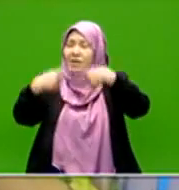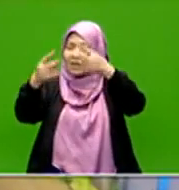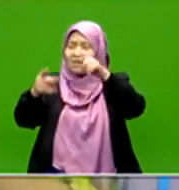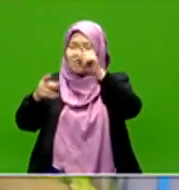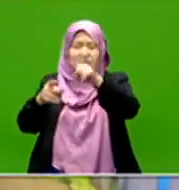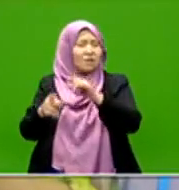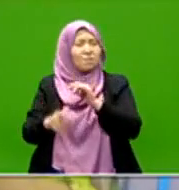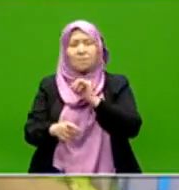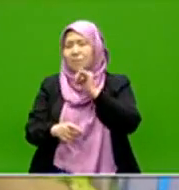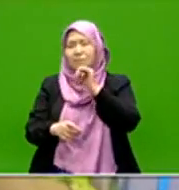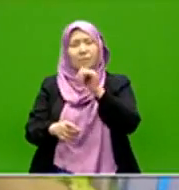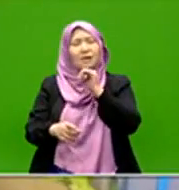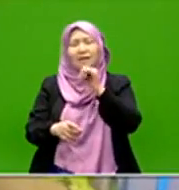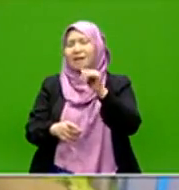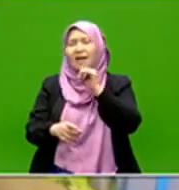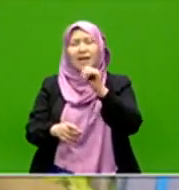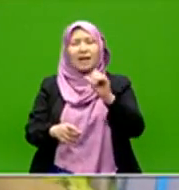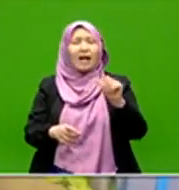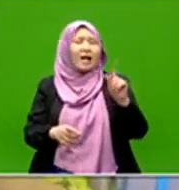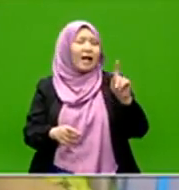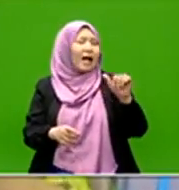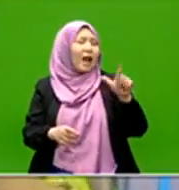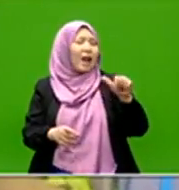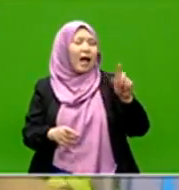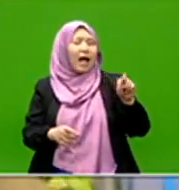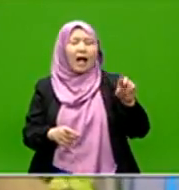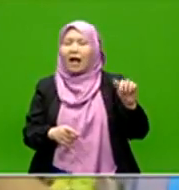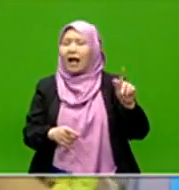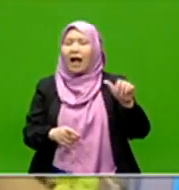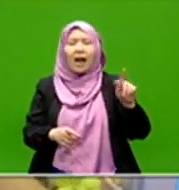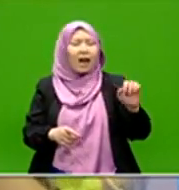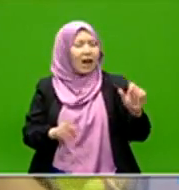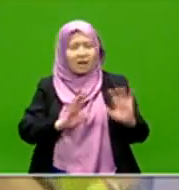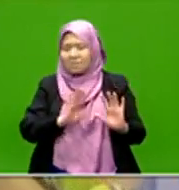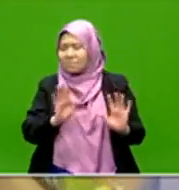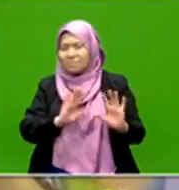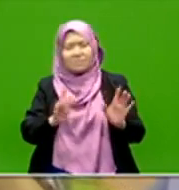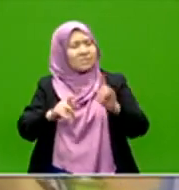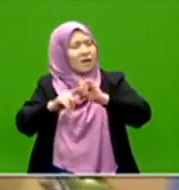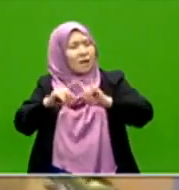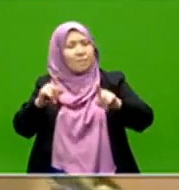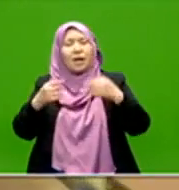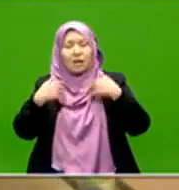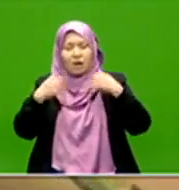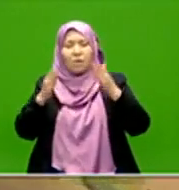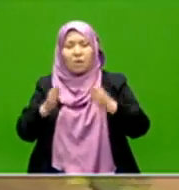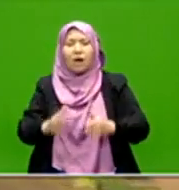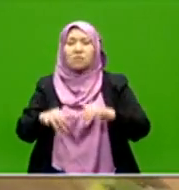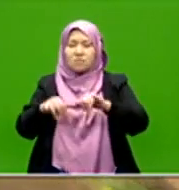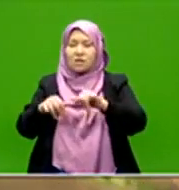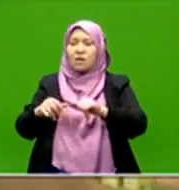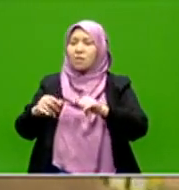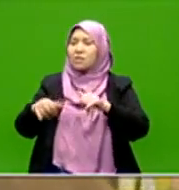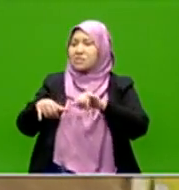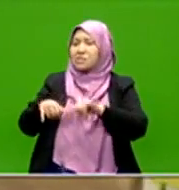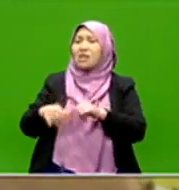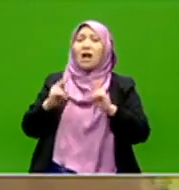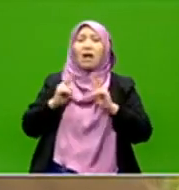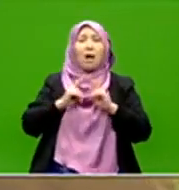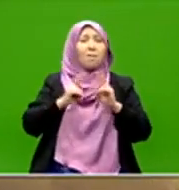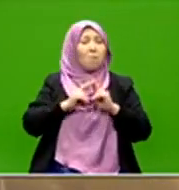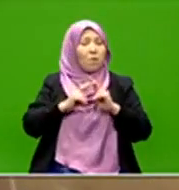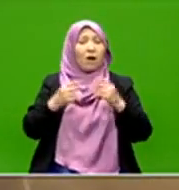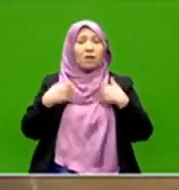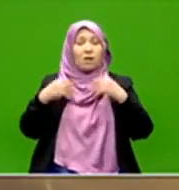Bukan kaleng-kalenglah. Betul. Kan? Kena buat saving, tapi ada orang yang makcik hujung kampung Allah boleh sampai. Allah. Ada